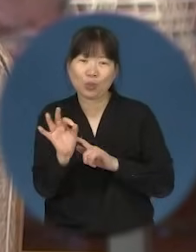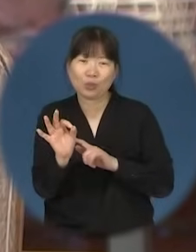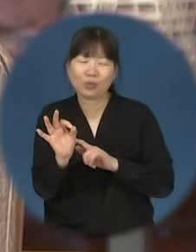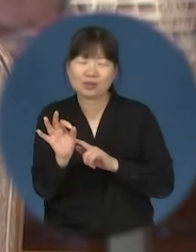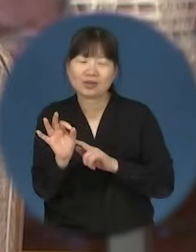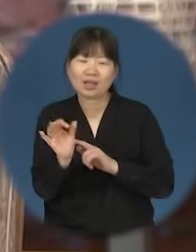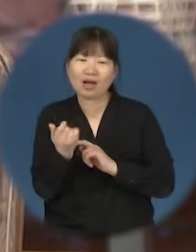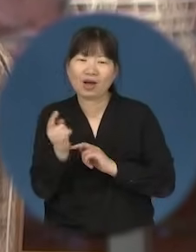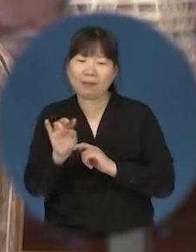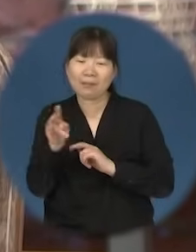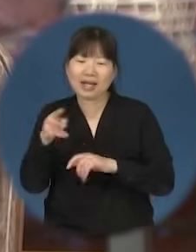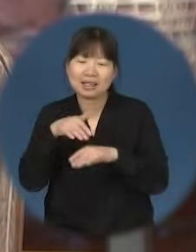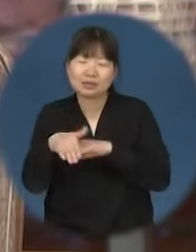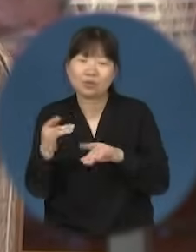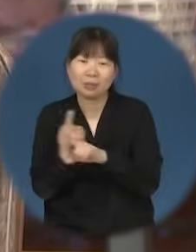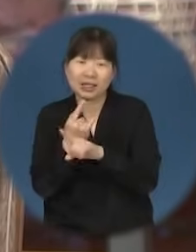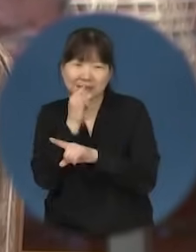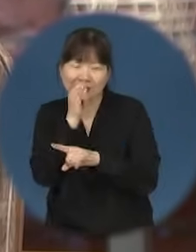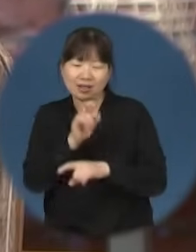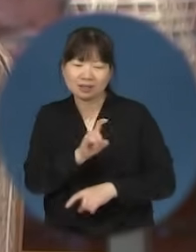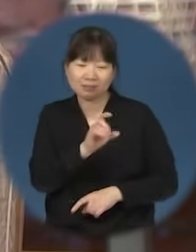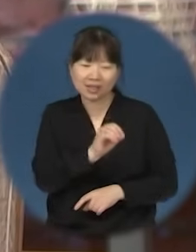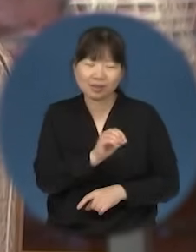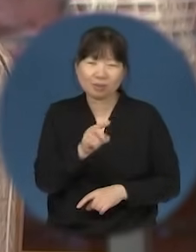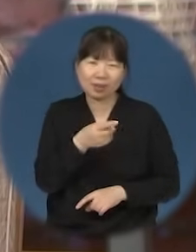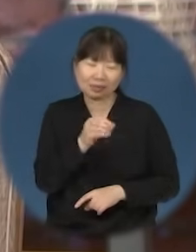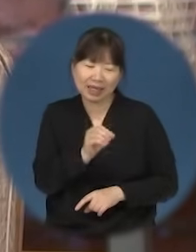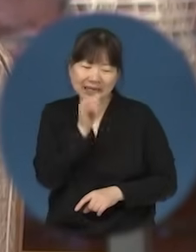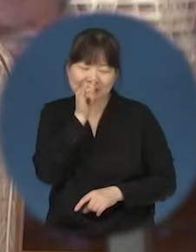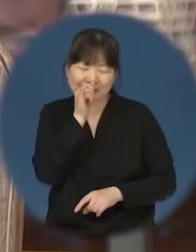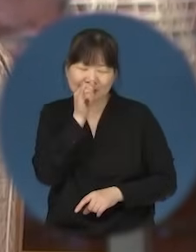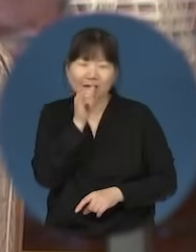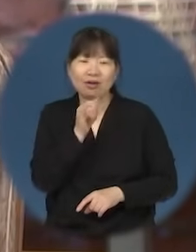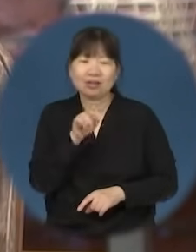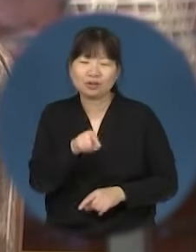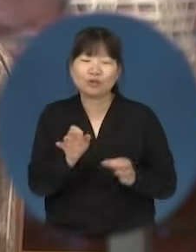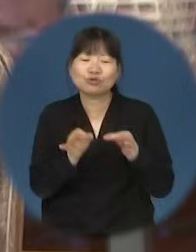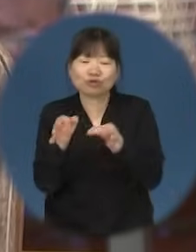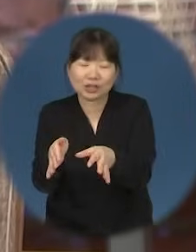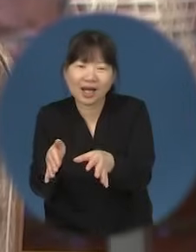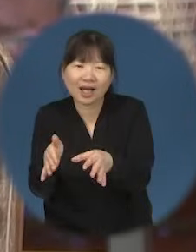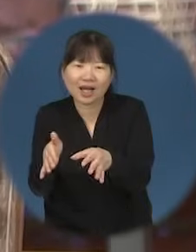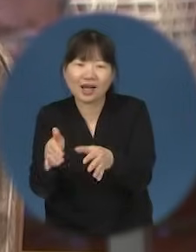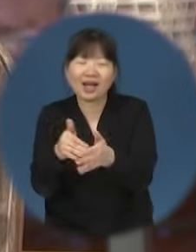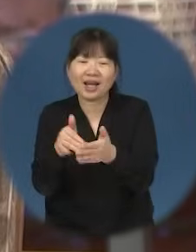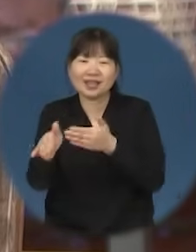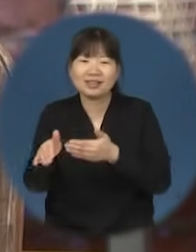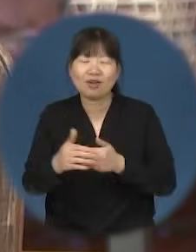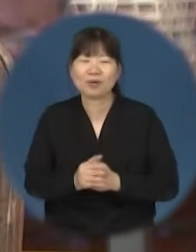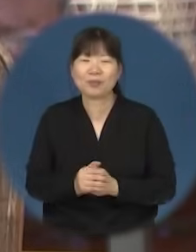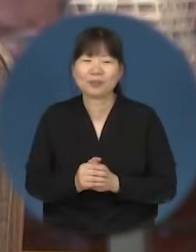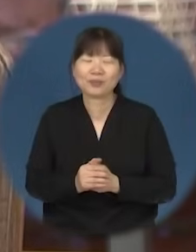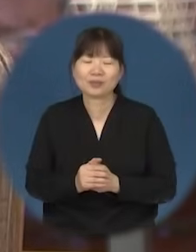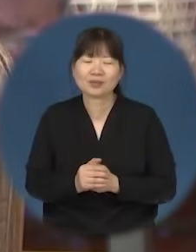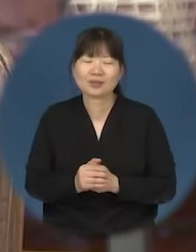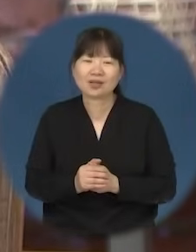된다 그러면 제가 10만 원이든 100만 원이든 돈이 생기는 대로 그걸 투자해서 예. 부의 기회에 참여할 수 있는